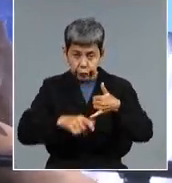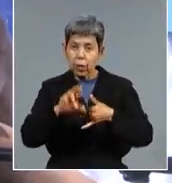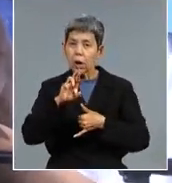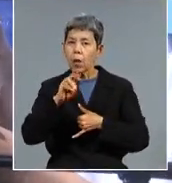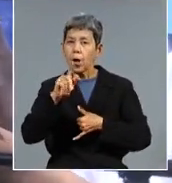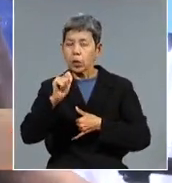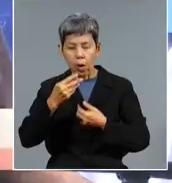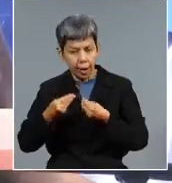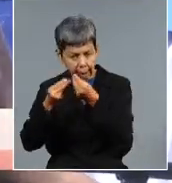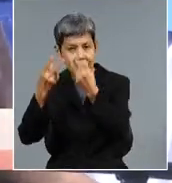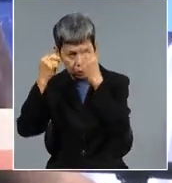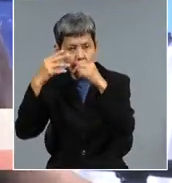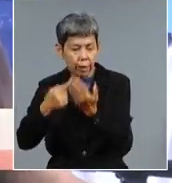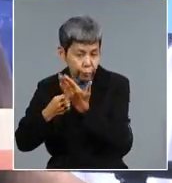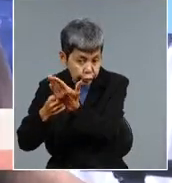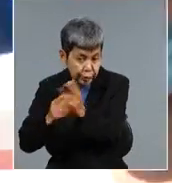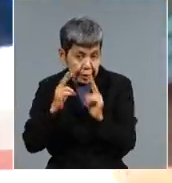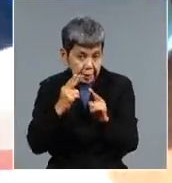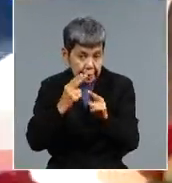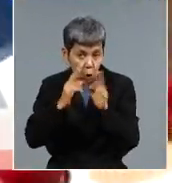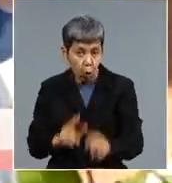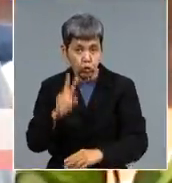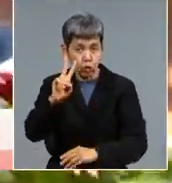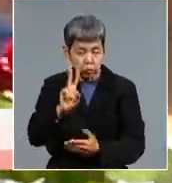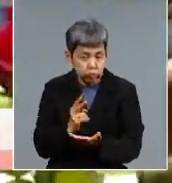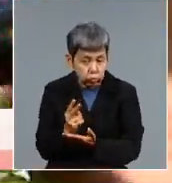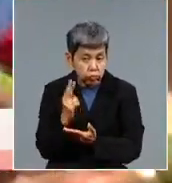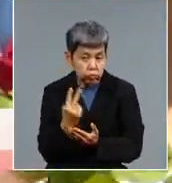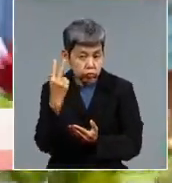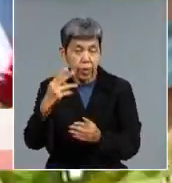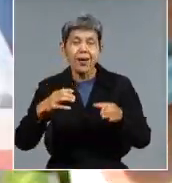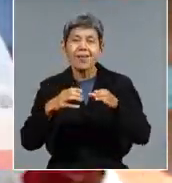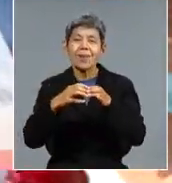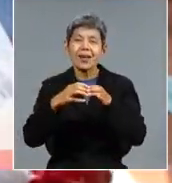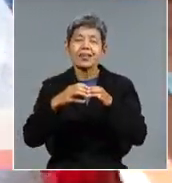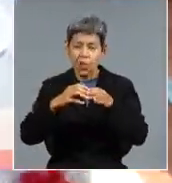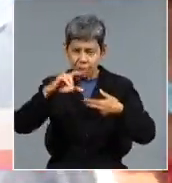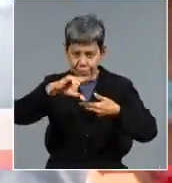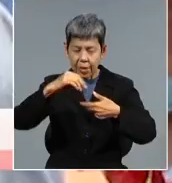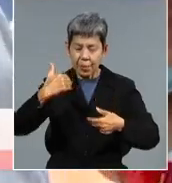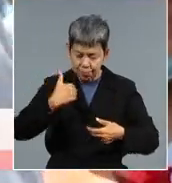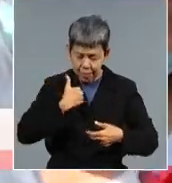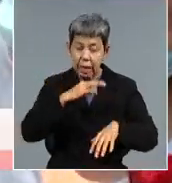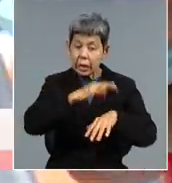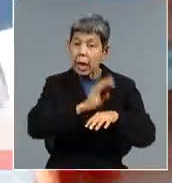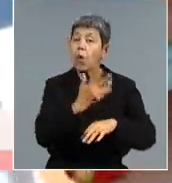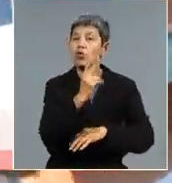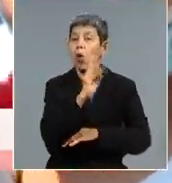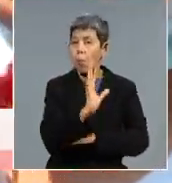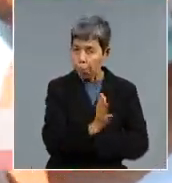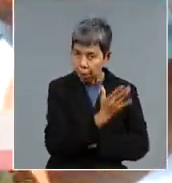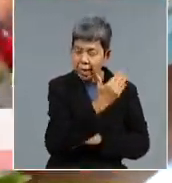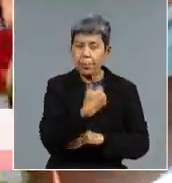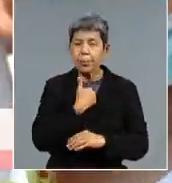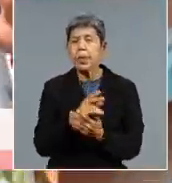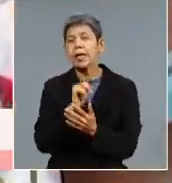ให้นายกแล้วส่งไป2รายชื่อตามโควต้าของพรรคพลังประชารัฐที่มีรัฐมนตรีพ้นตำแหน่งไป2คนคือคุ